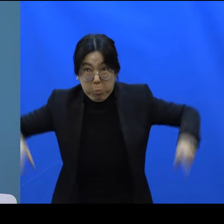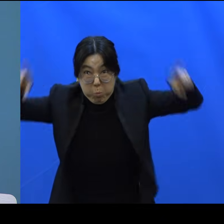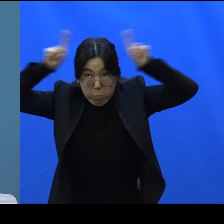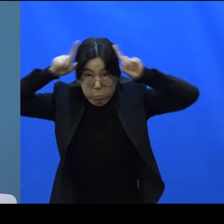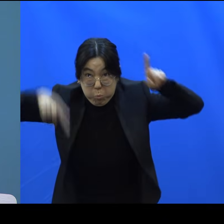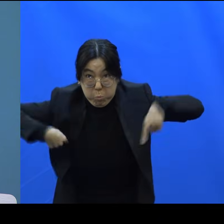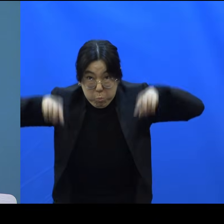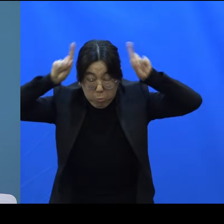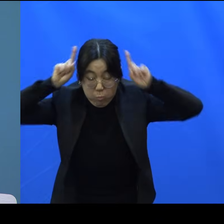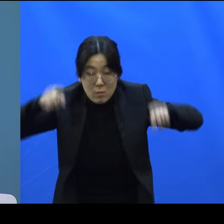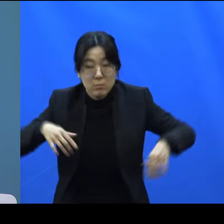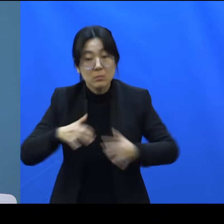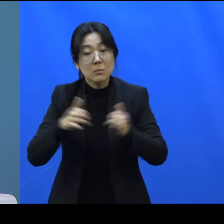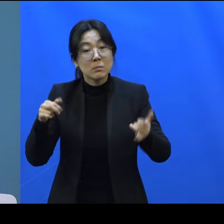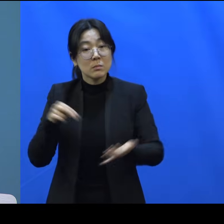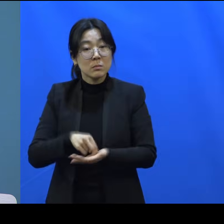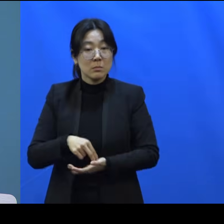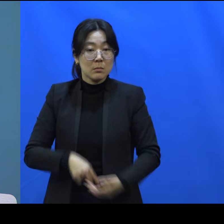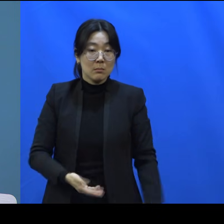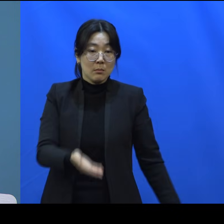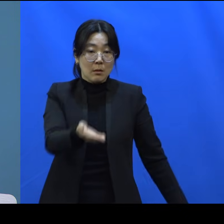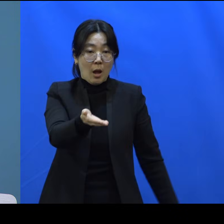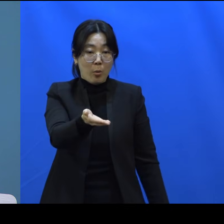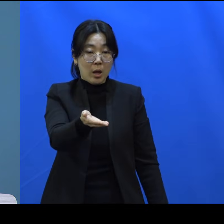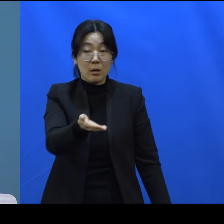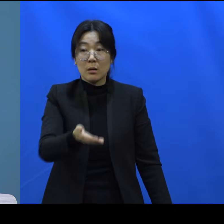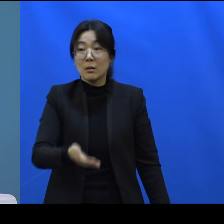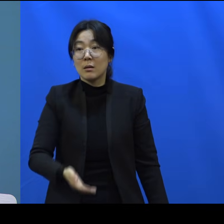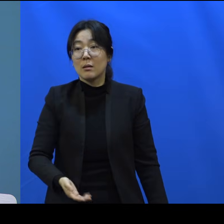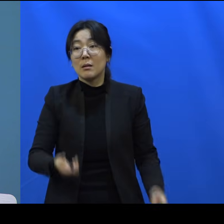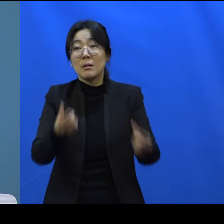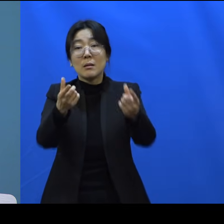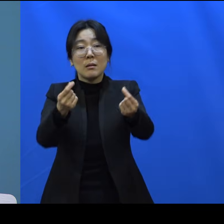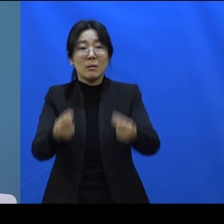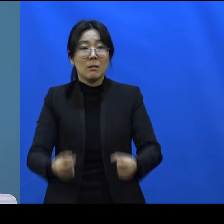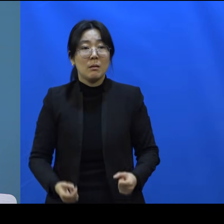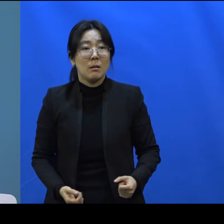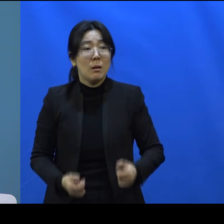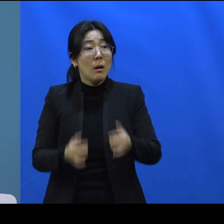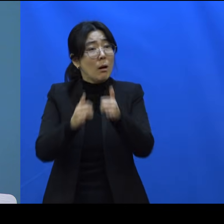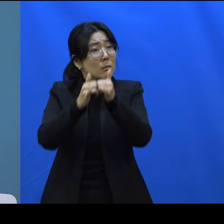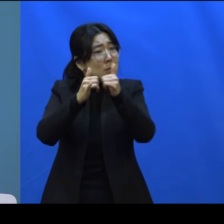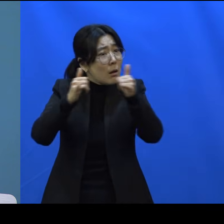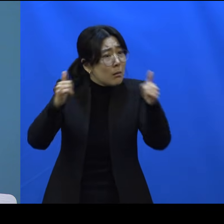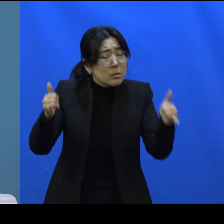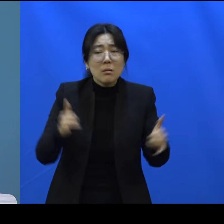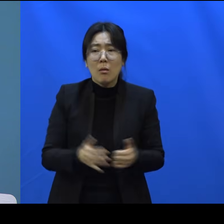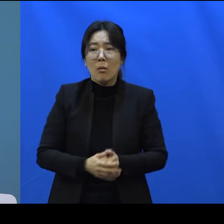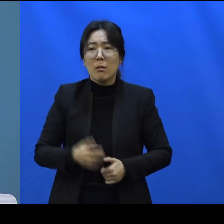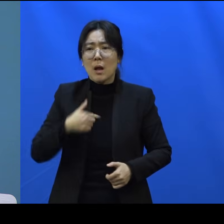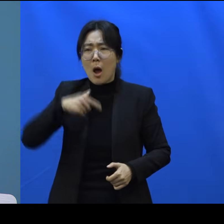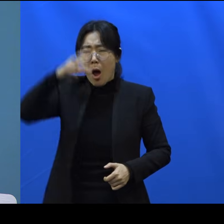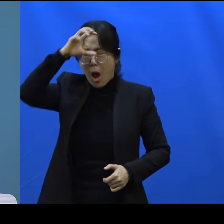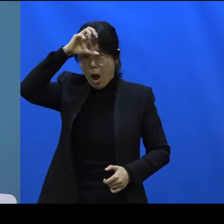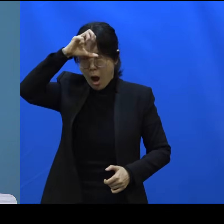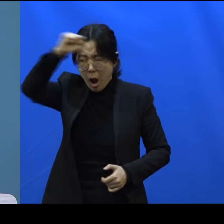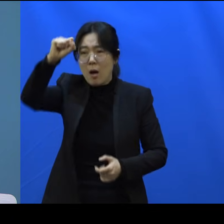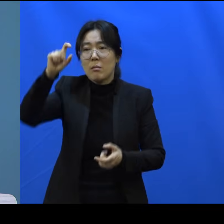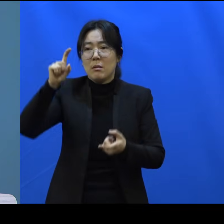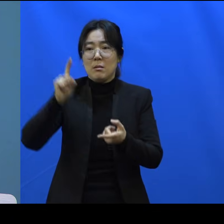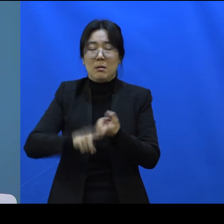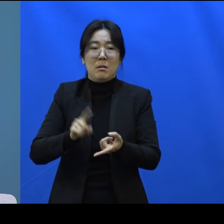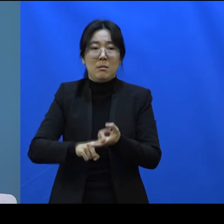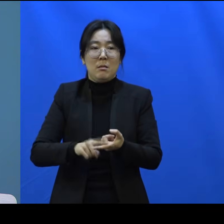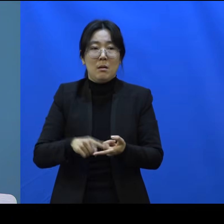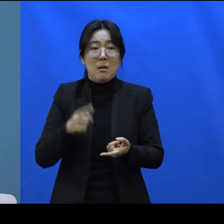이후에 인류가 가지고 있는 태도예요, 이게. 절대로 자기 고집을 안 꺾고 자기의 연약함을 인정하지